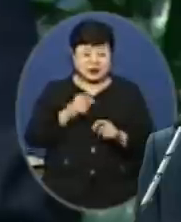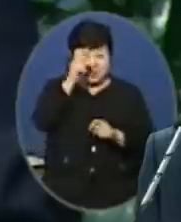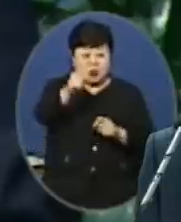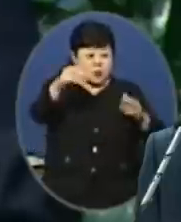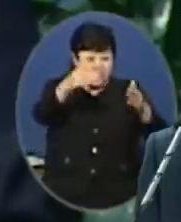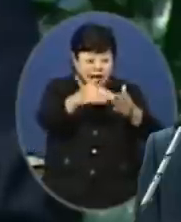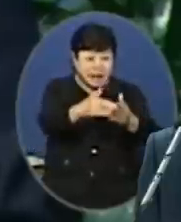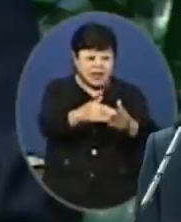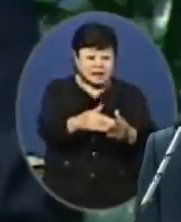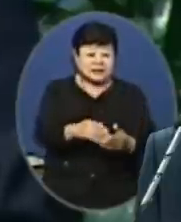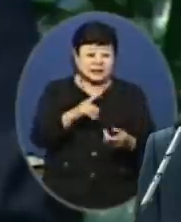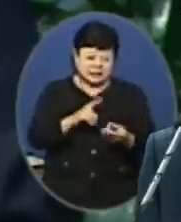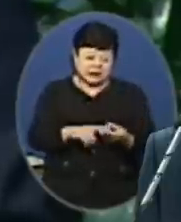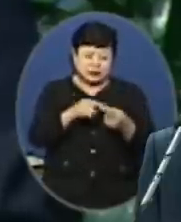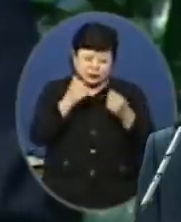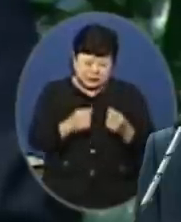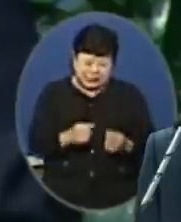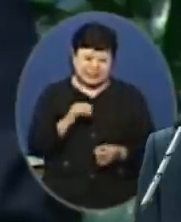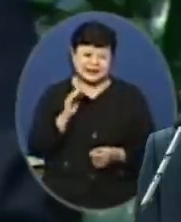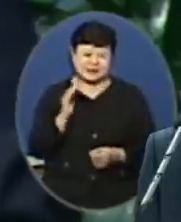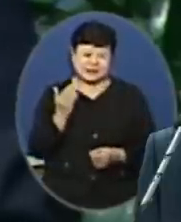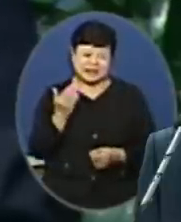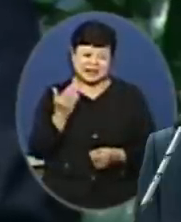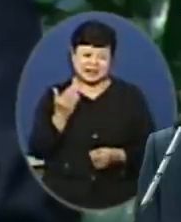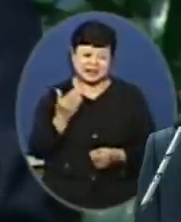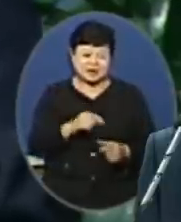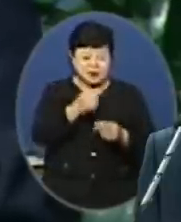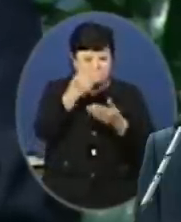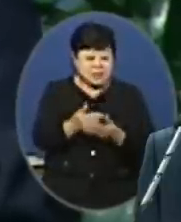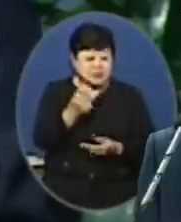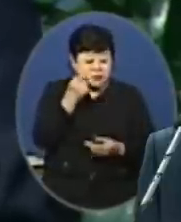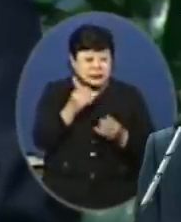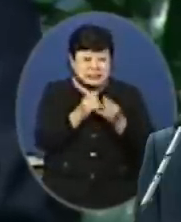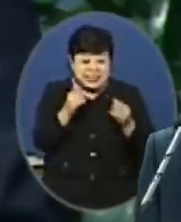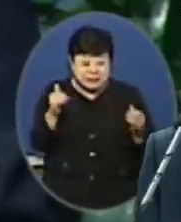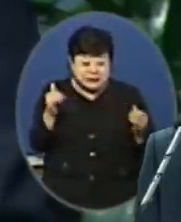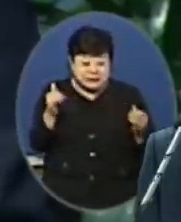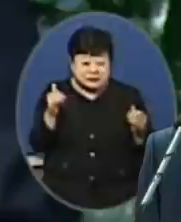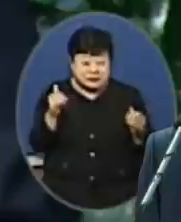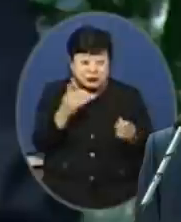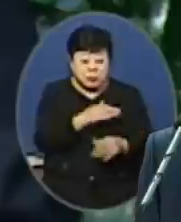영원까지 늘 그대로 사는 것입니다. 구원을 받지 못한 사람이